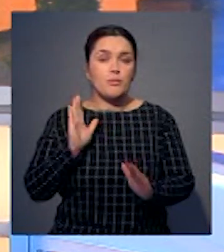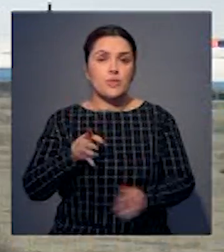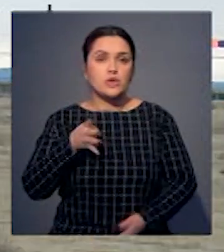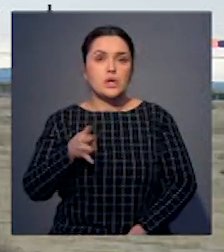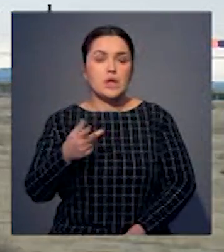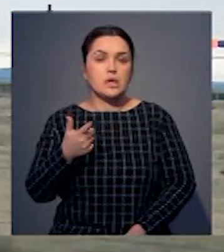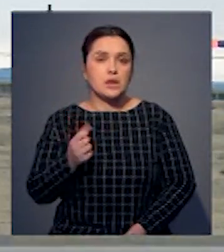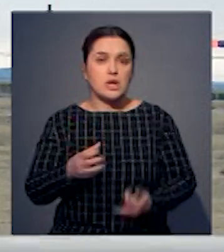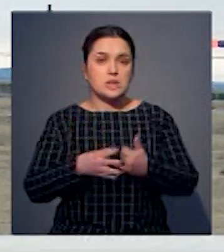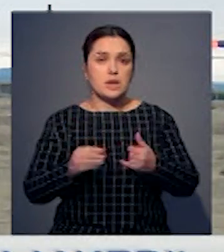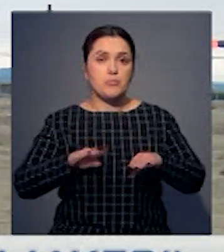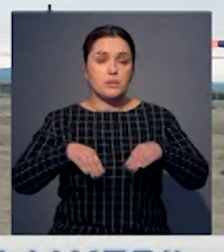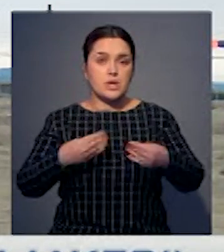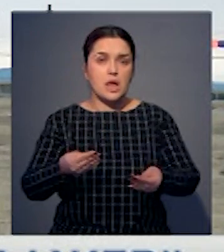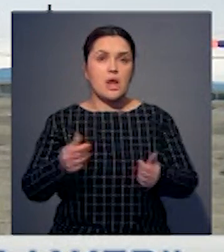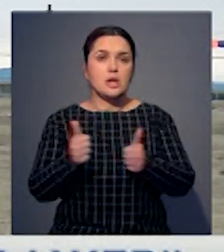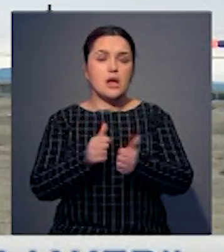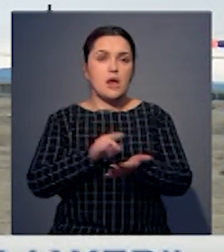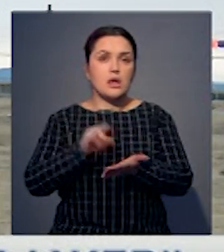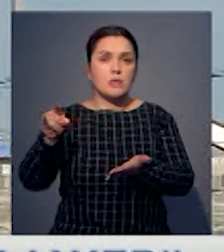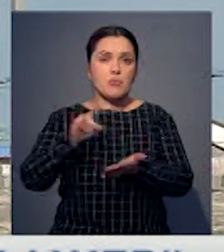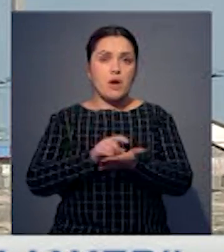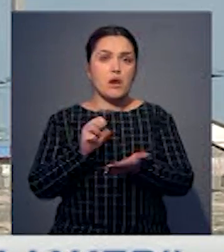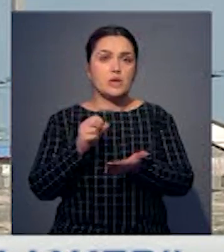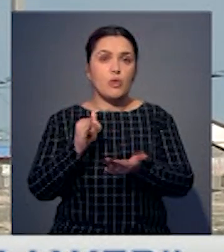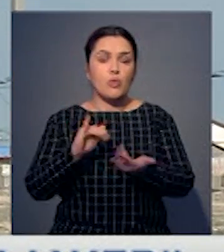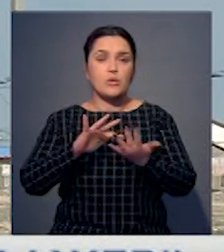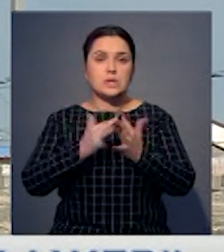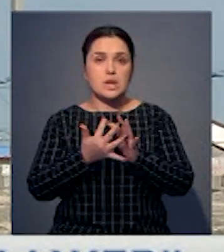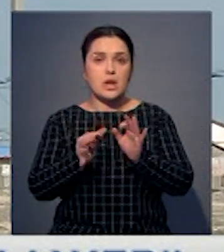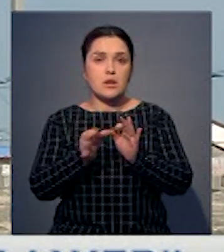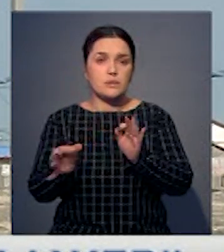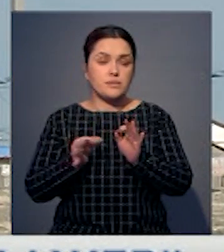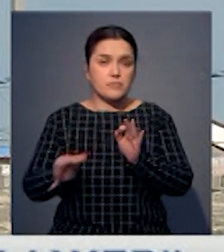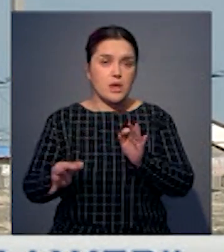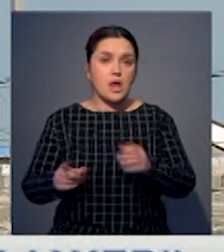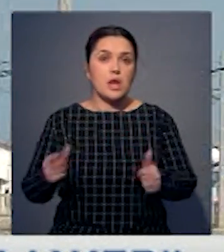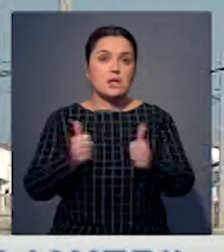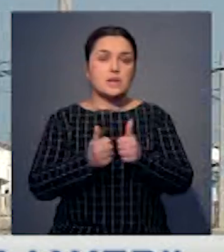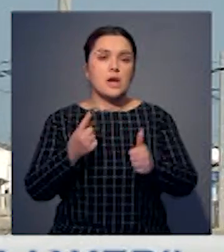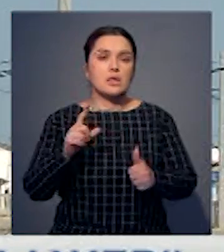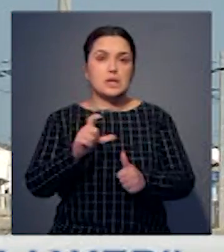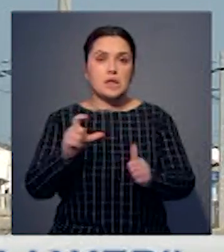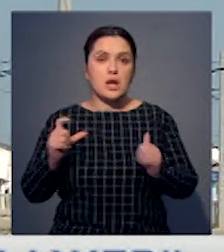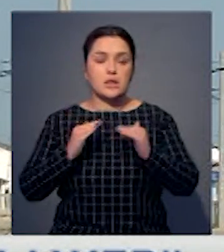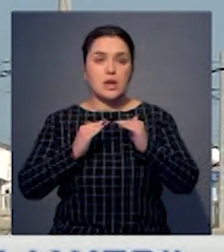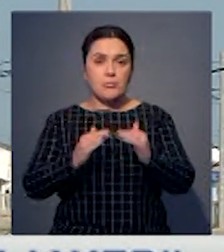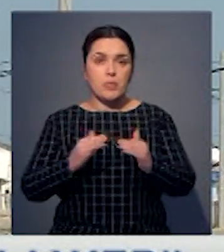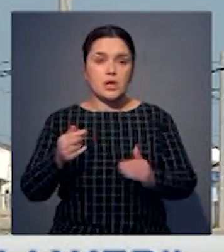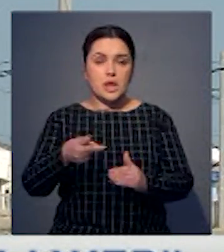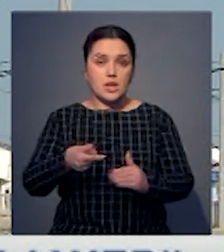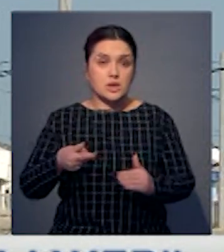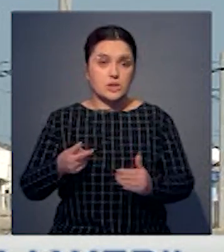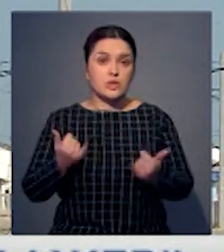в 4000 гектаров в сторону аэропорта Актау, а также сел Саин, Шапагатов и Акшукур. Там расположатся одноэтажные дома и